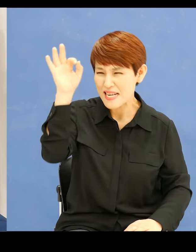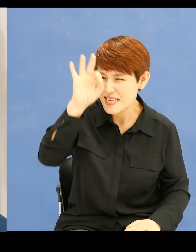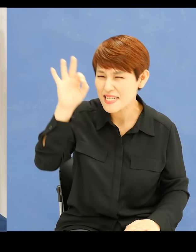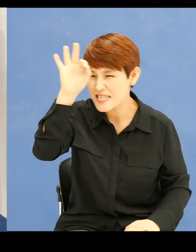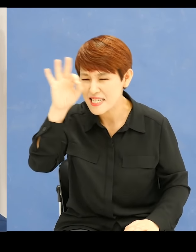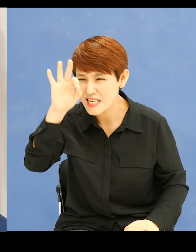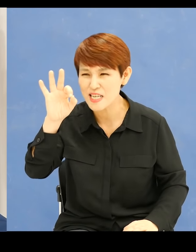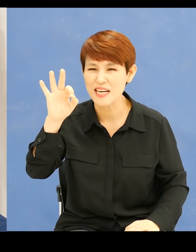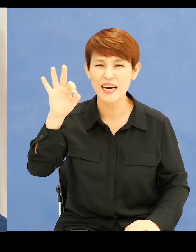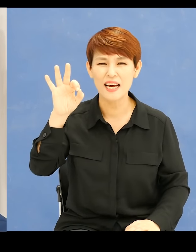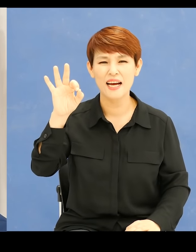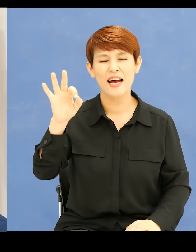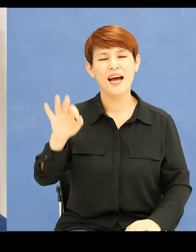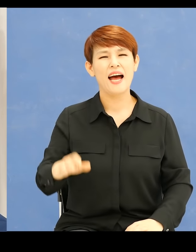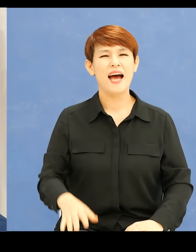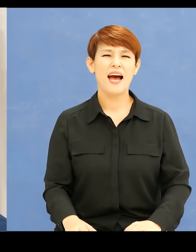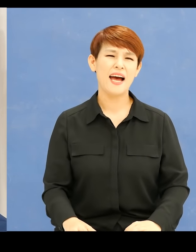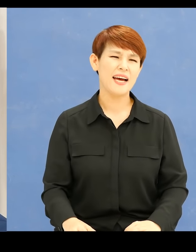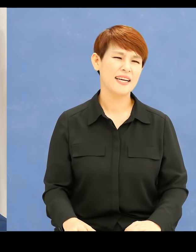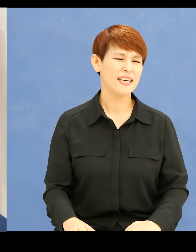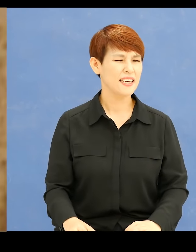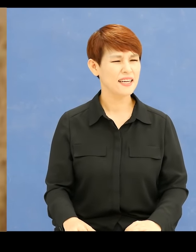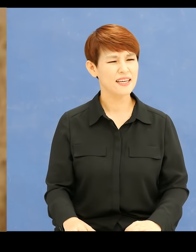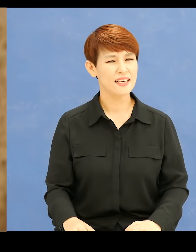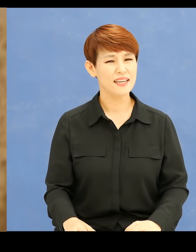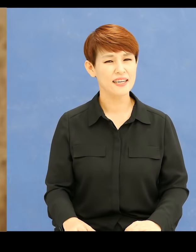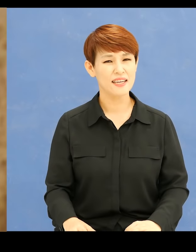예. 아버지는 또 안 오시고 그러면 둘이 오면서